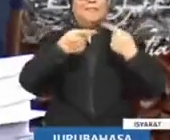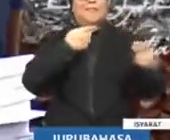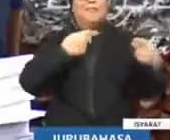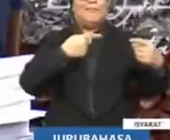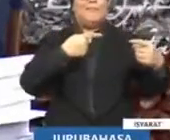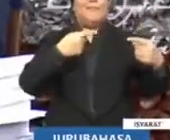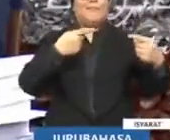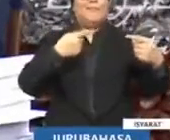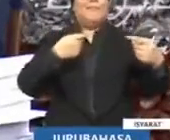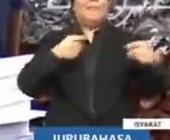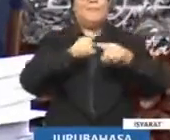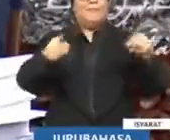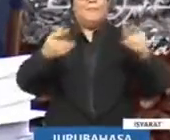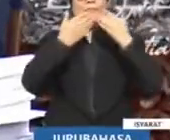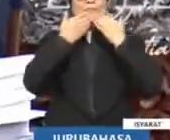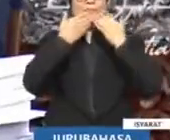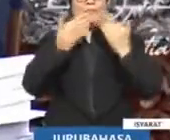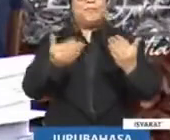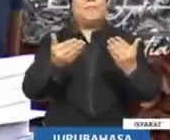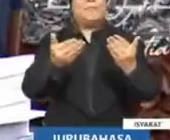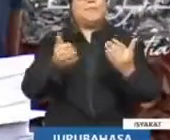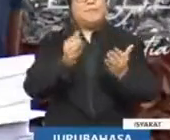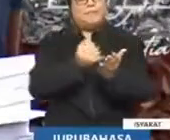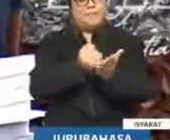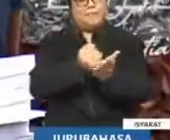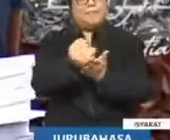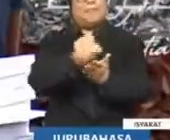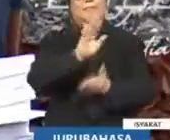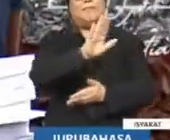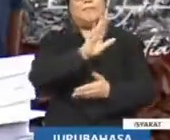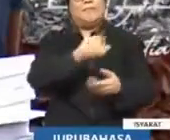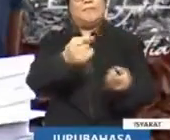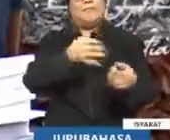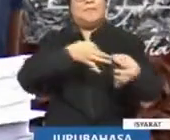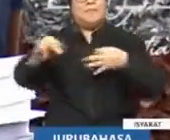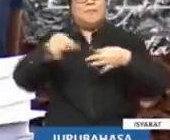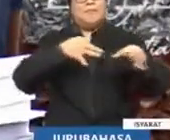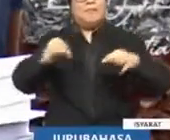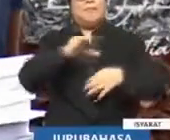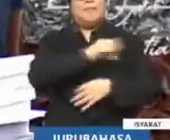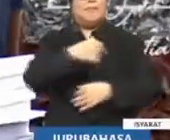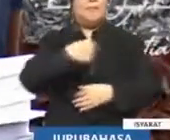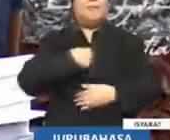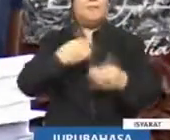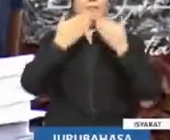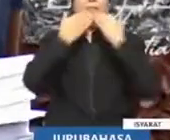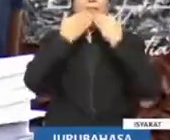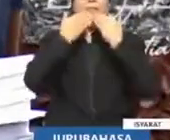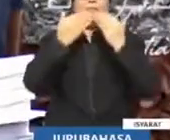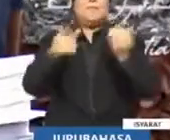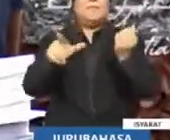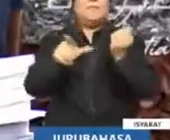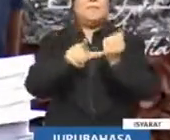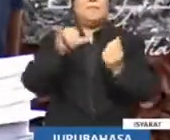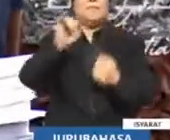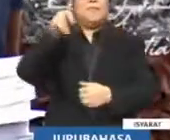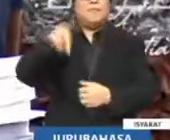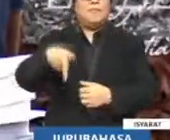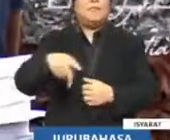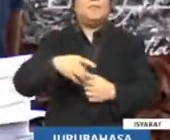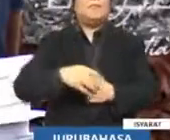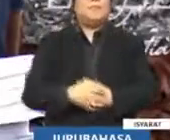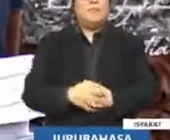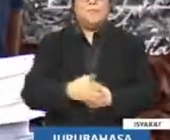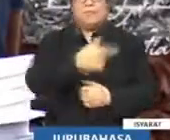isu kita perlu terima kasih di atas keikhlasan beliau di dalam memberi penerangan dan saya berterima kasih kepada teman Spike